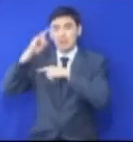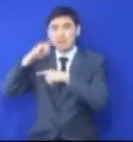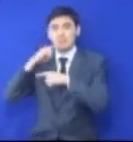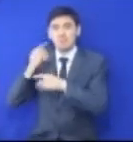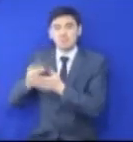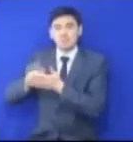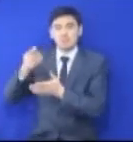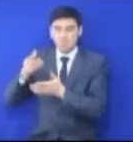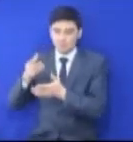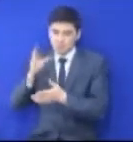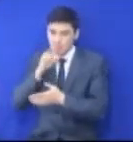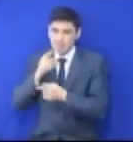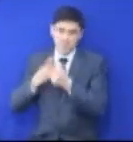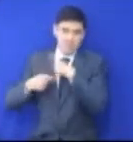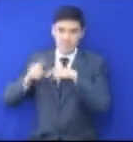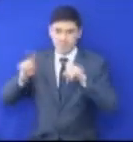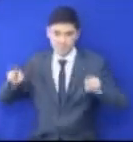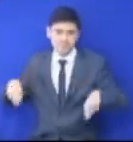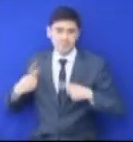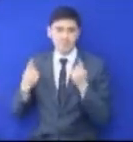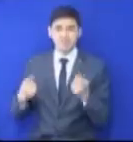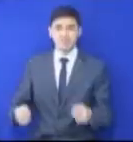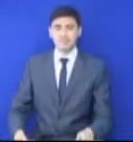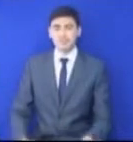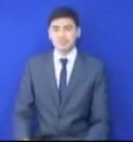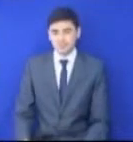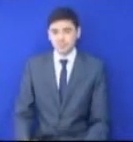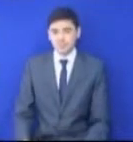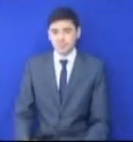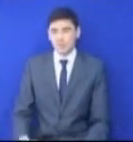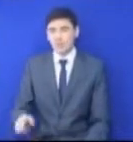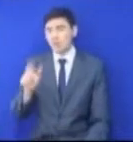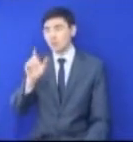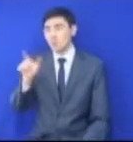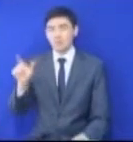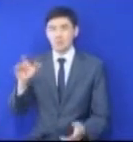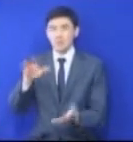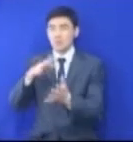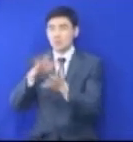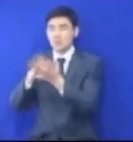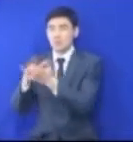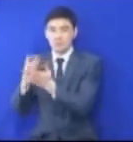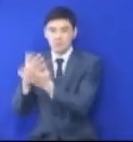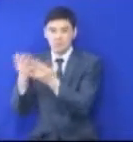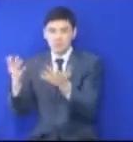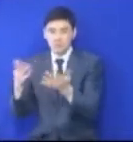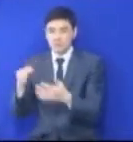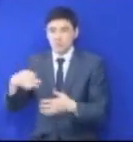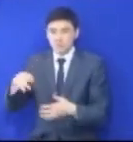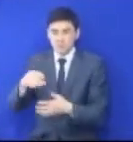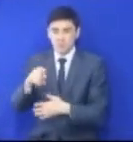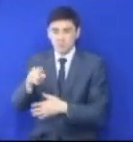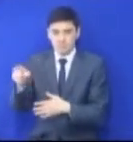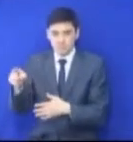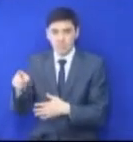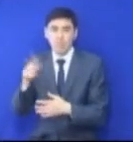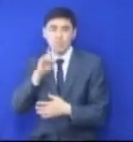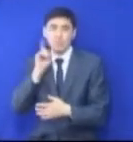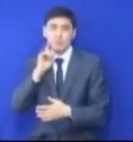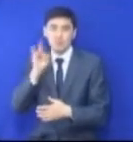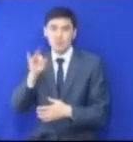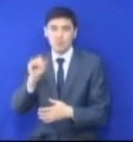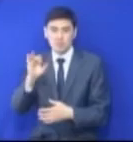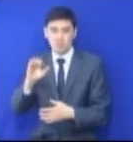ценностей. Напомню, что на форум Open Space прибыли делегаты из городов, районов и области. Это директоры молодежных ресурсных